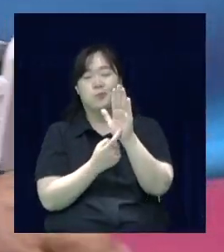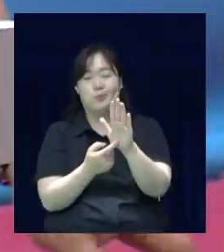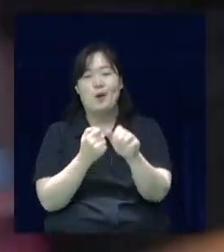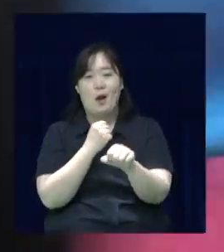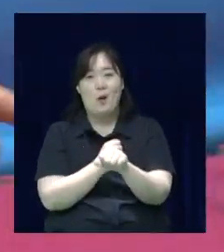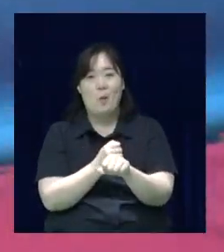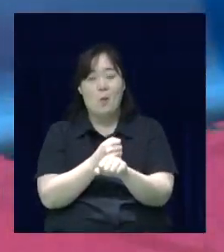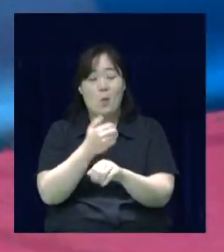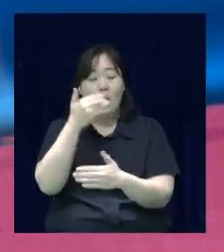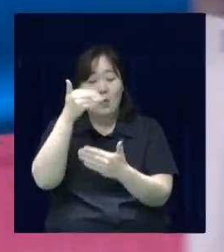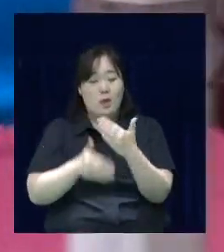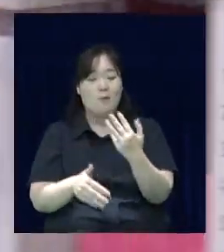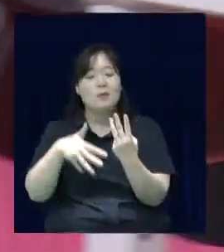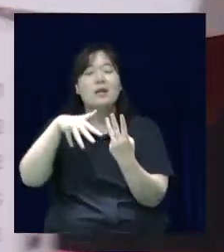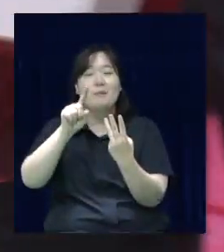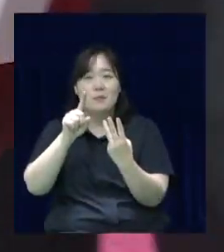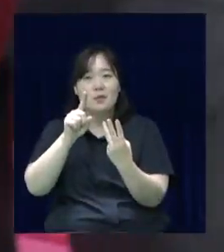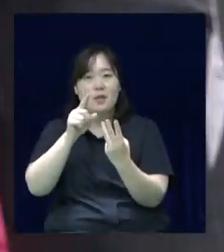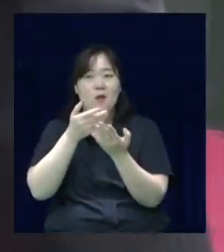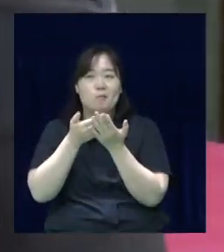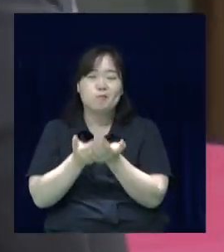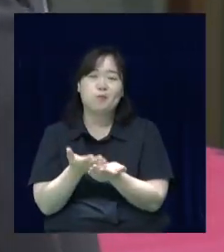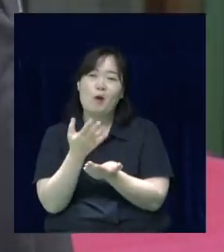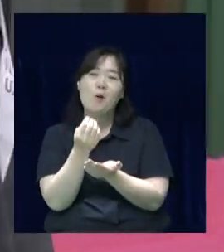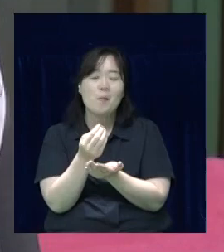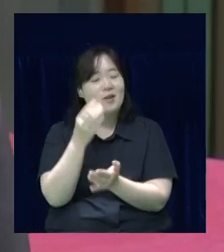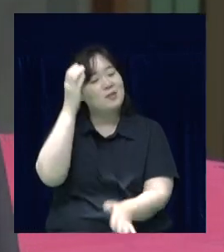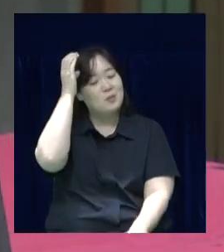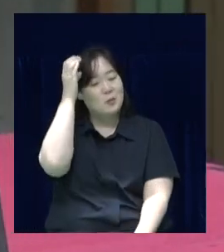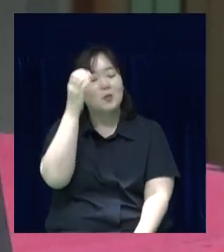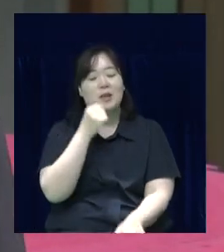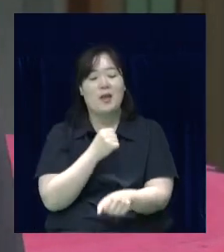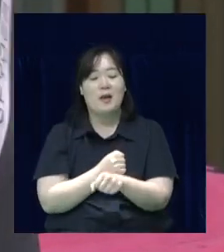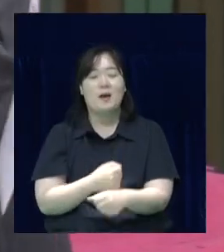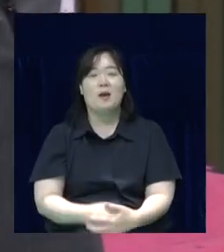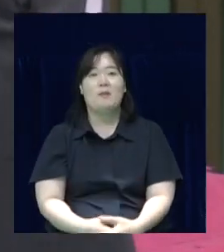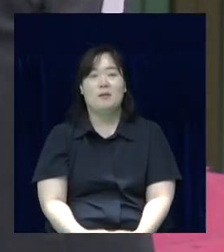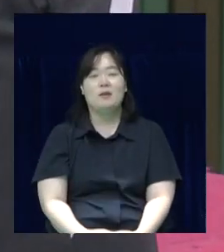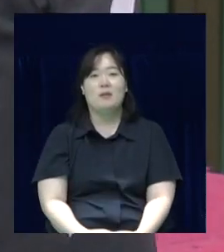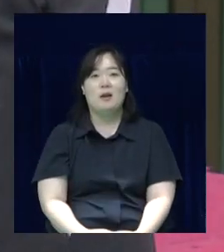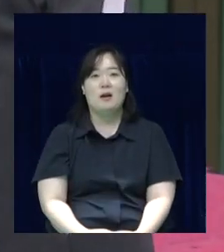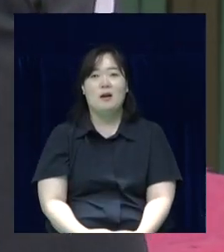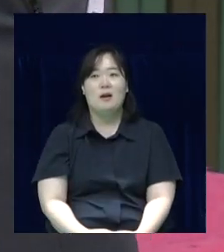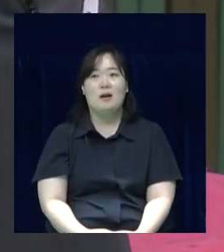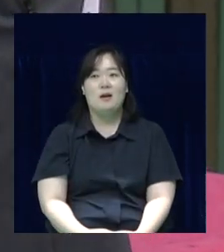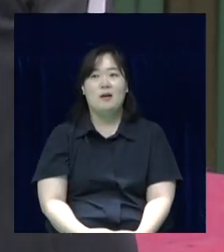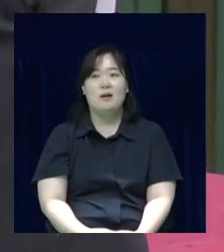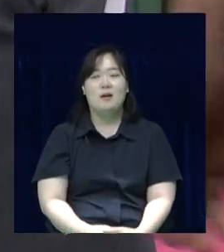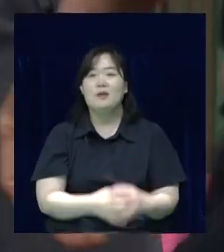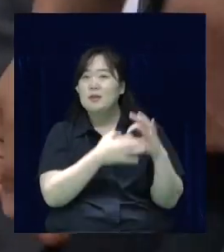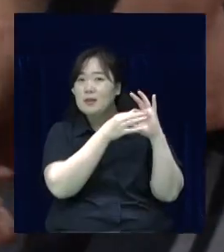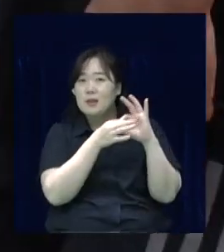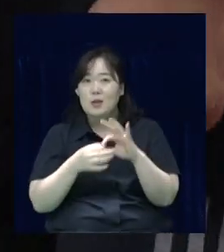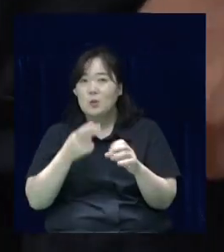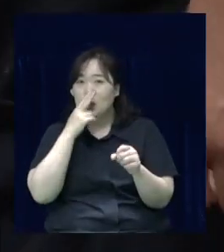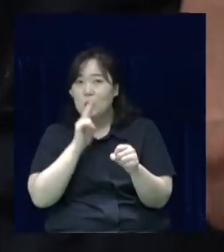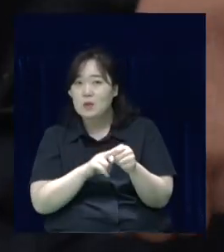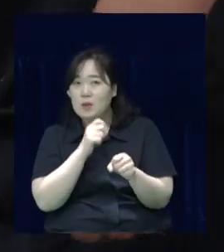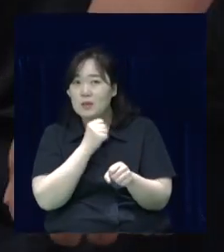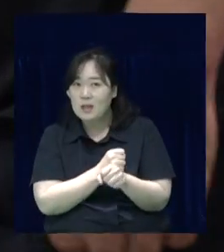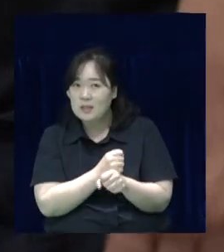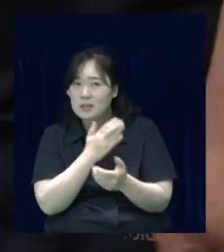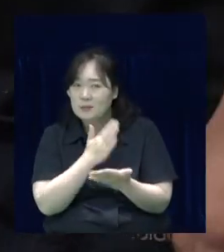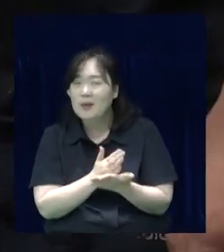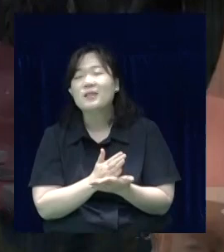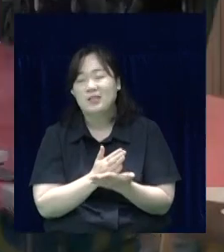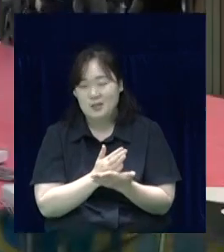또 남겨놓고 있습니다. 네. 경기를 더 할지 궁금합니다. 그렇군요. 사실 순위가 확정된 상태라. 네.